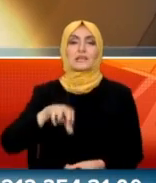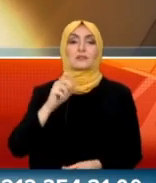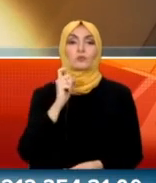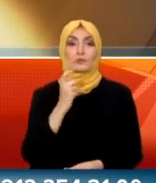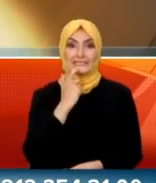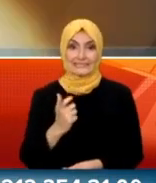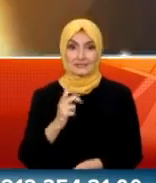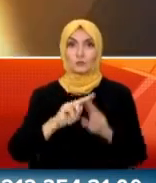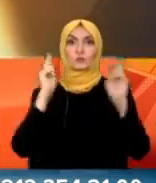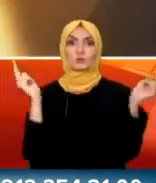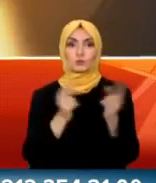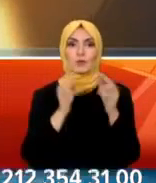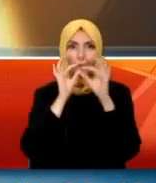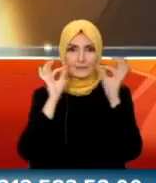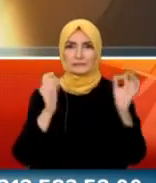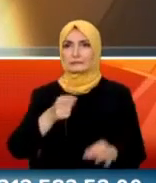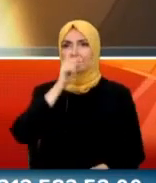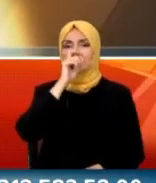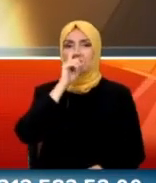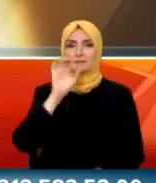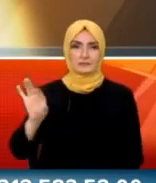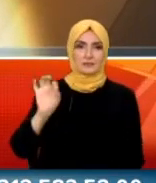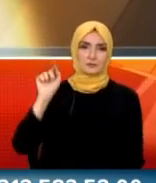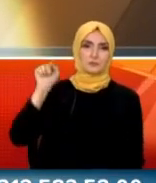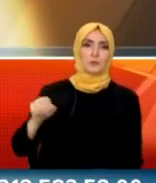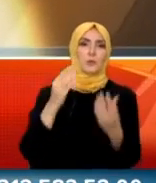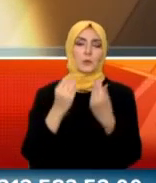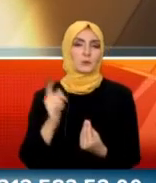bıyık kralı seçilmişti. Rüştüoğlu'na şöhreti